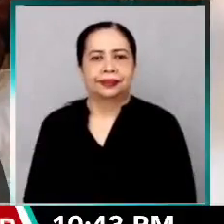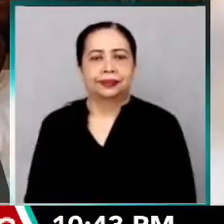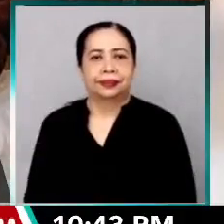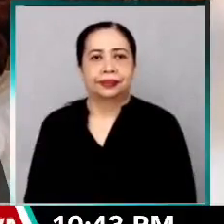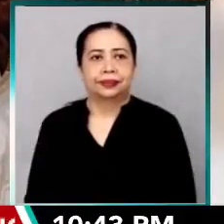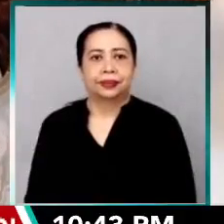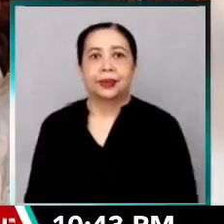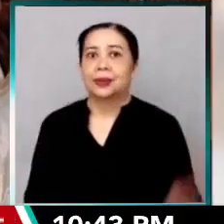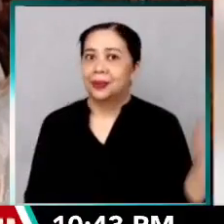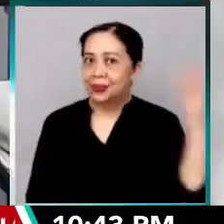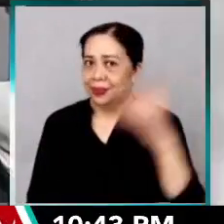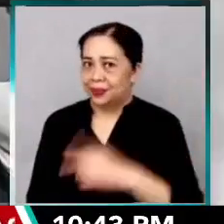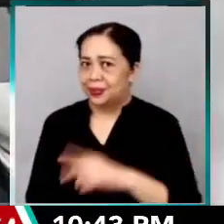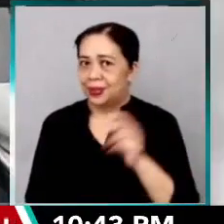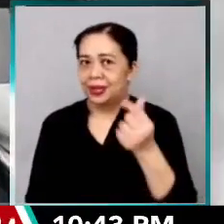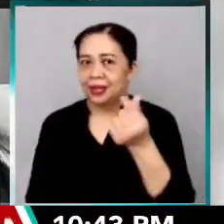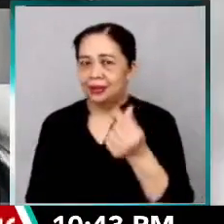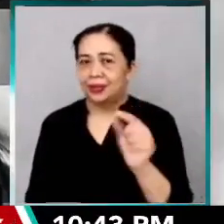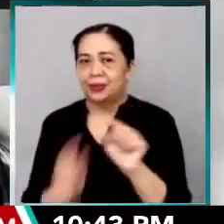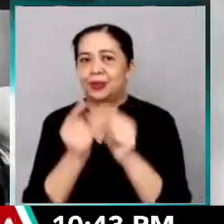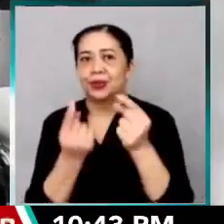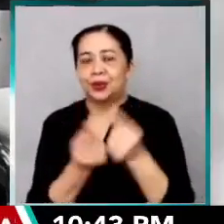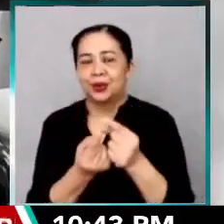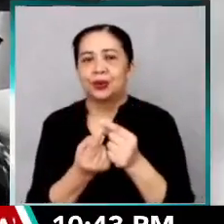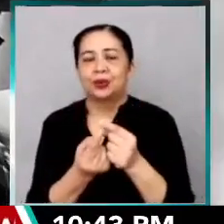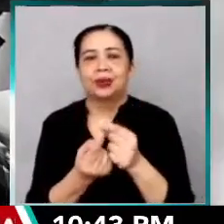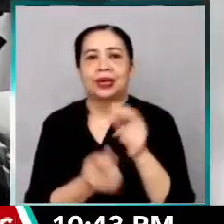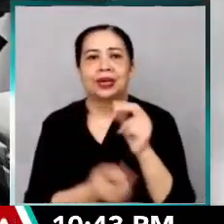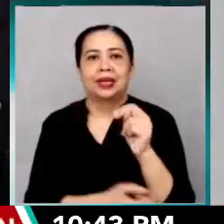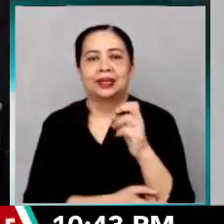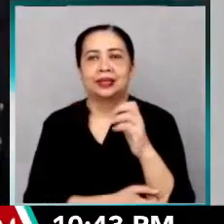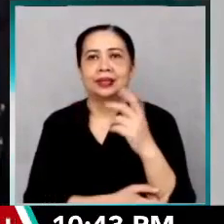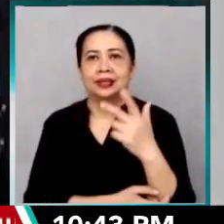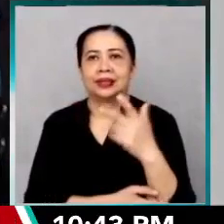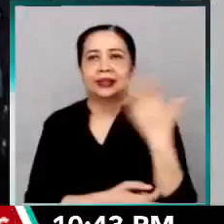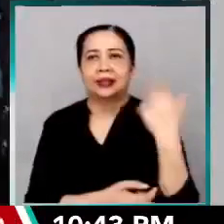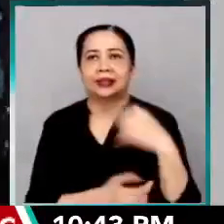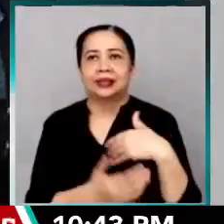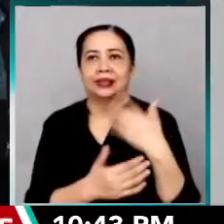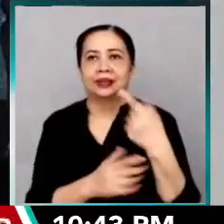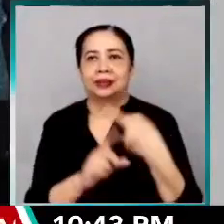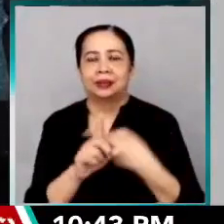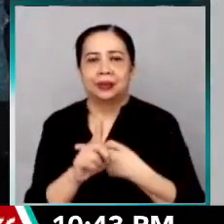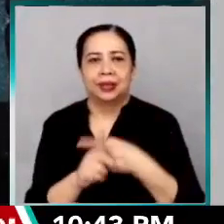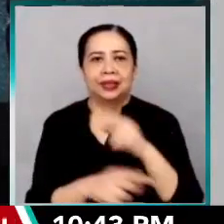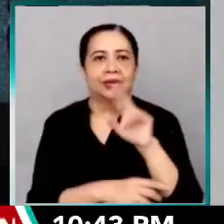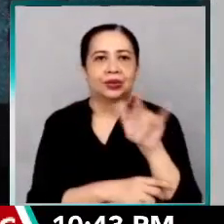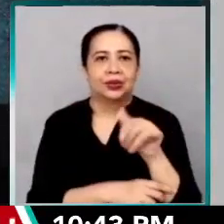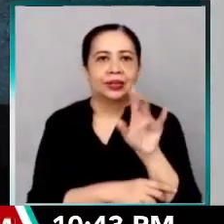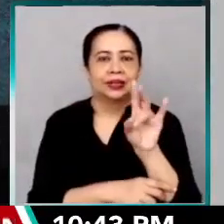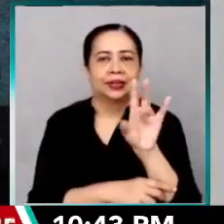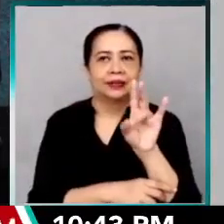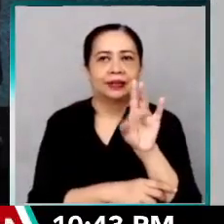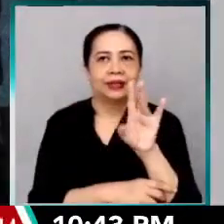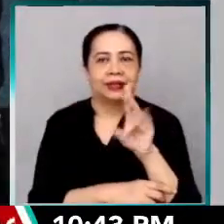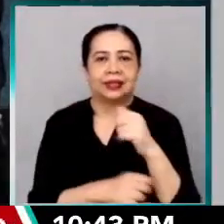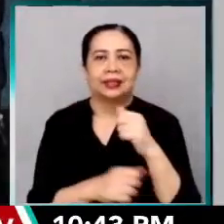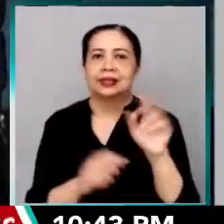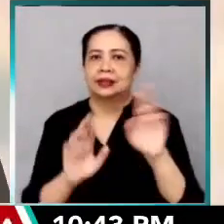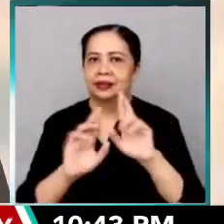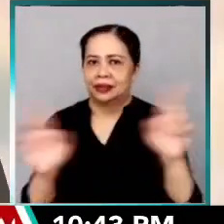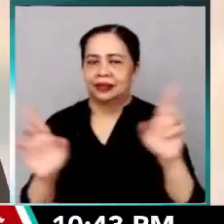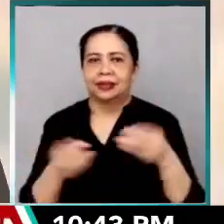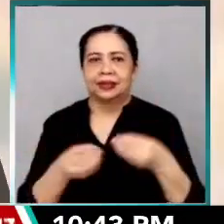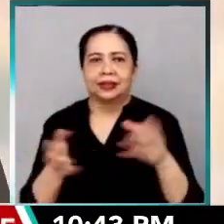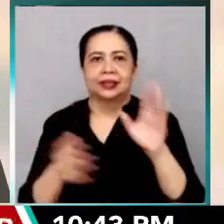Magka-comeback ang K-pop group na NCT Dream next month. Sa July 17, nakaschedule ang release ng